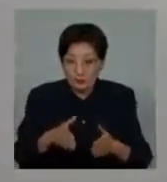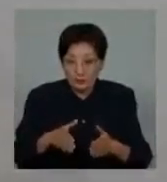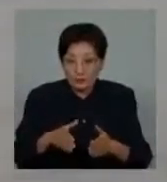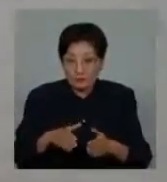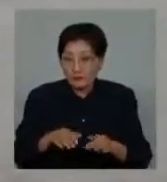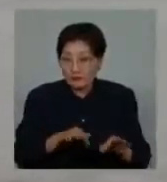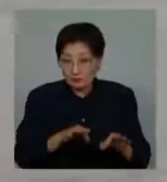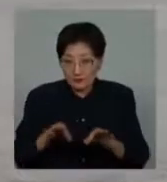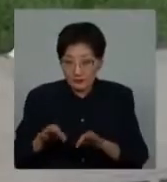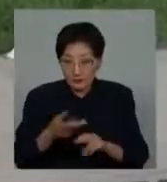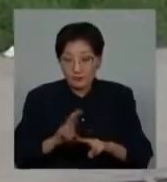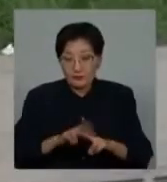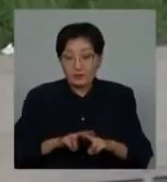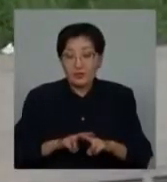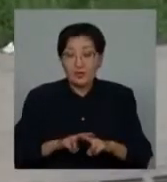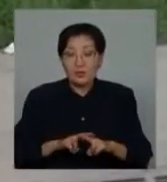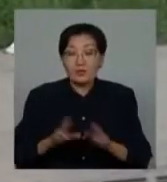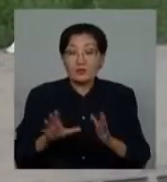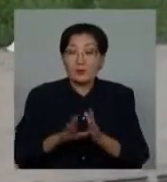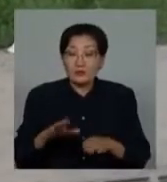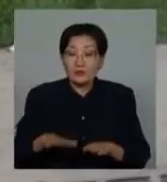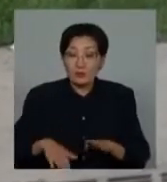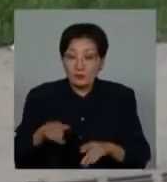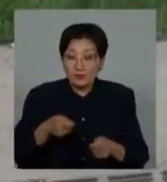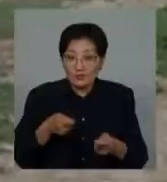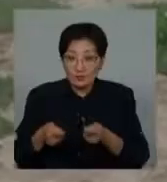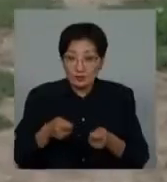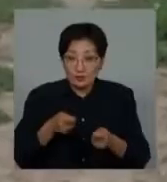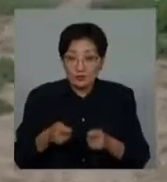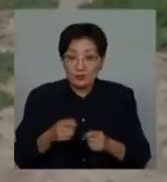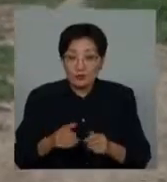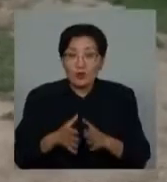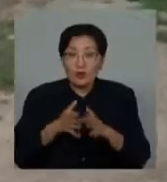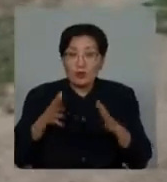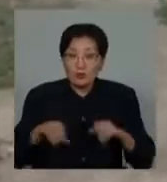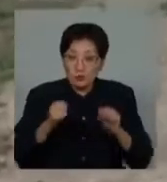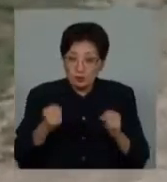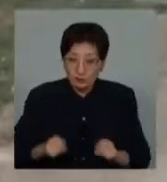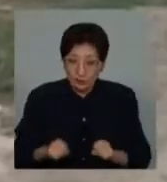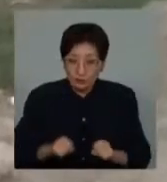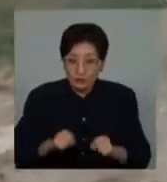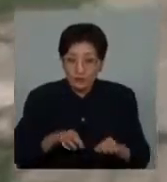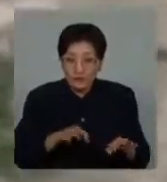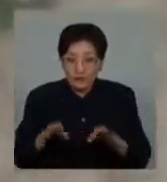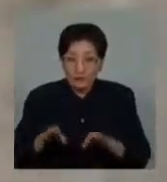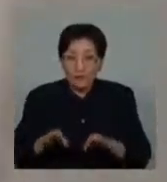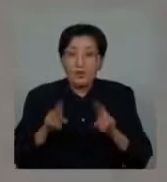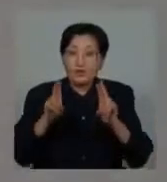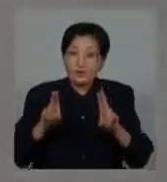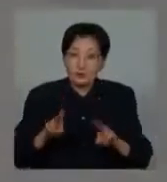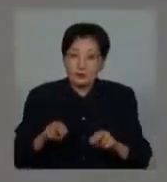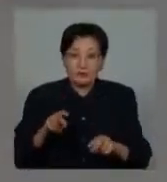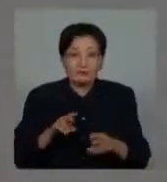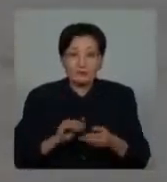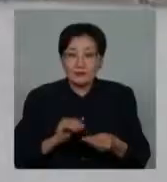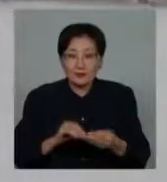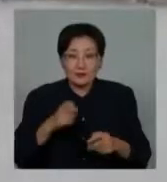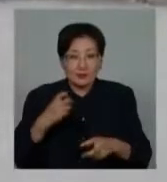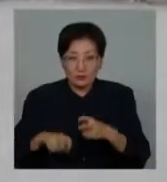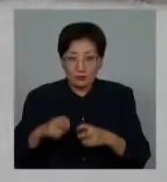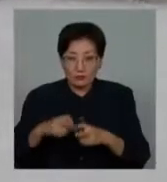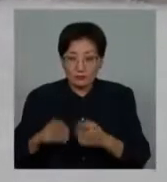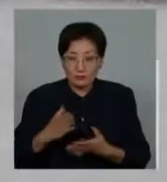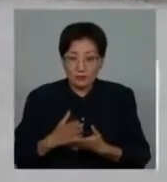жүр. Тұрғындардың айтуынша электрлі самокат тізгіндегендер тым үлкен жылдамдықпен жүреді және жол ережелерін жиі сақтамайды.